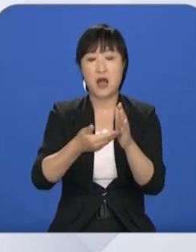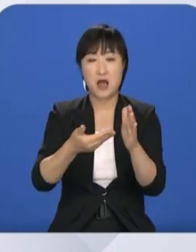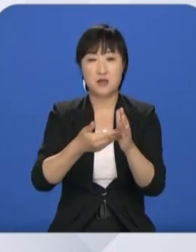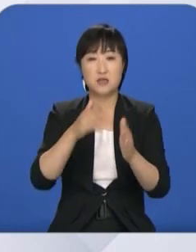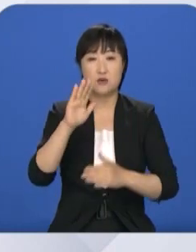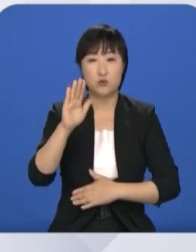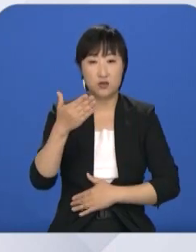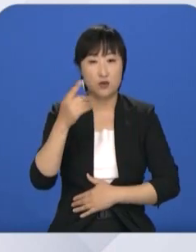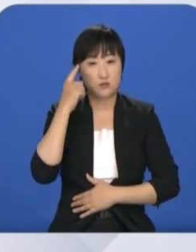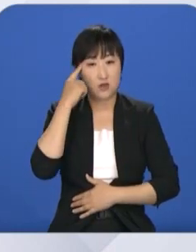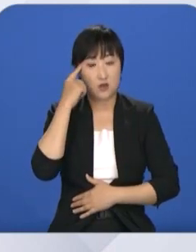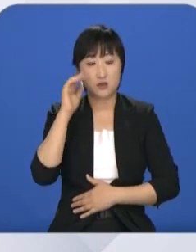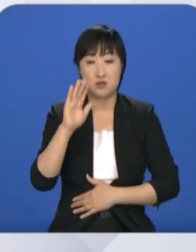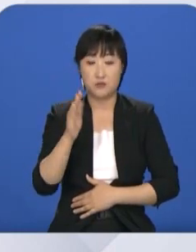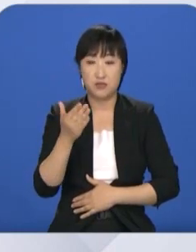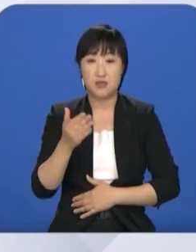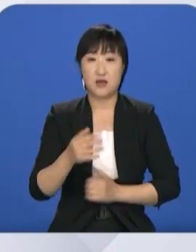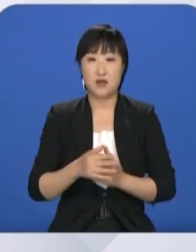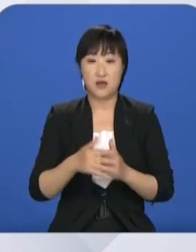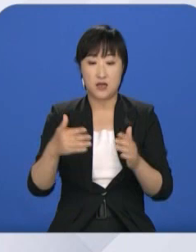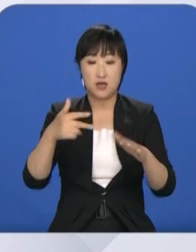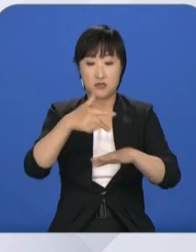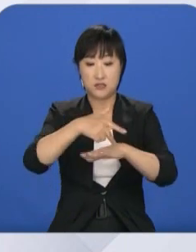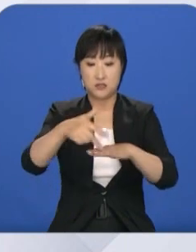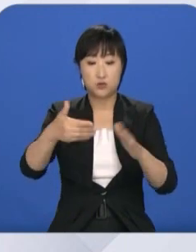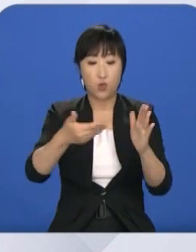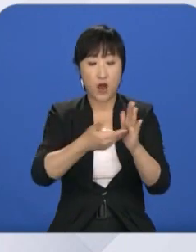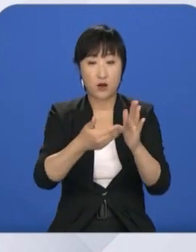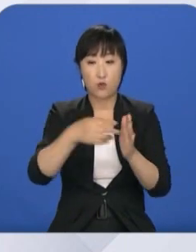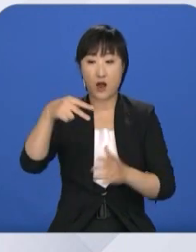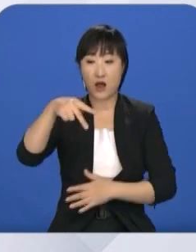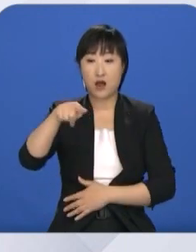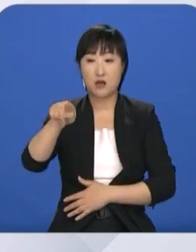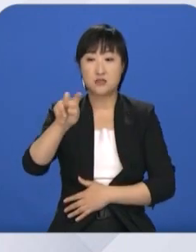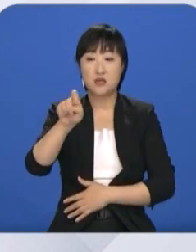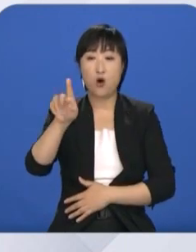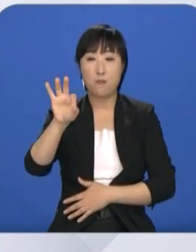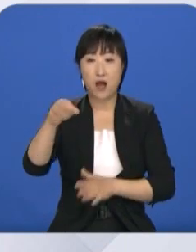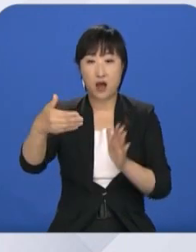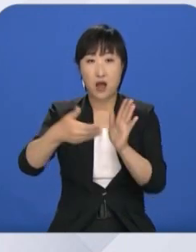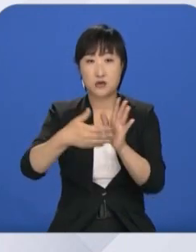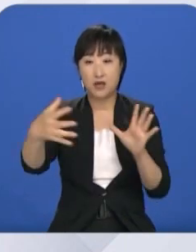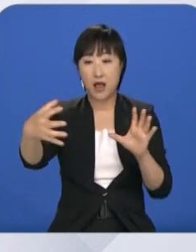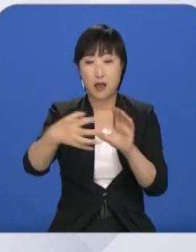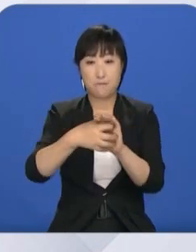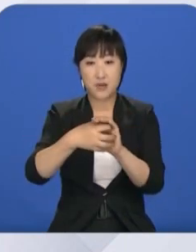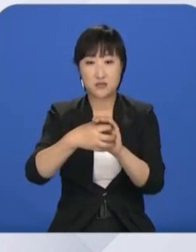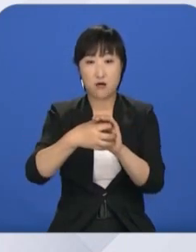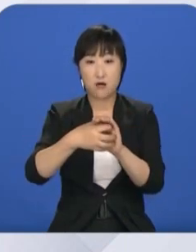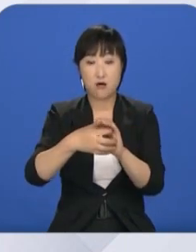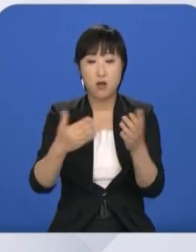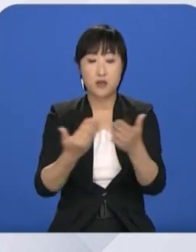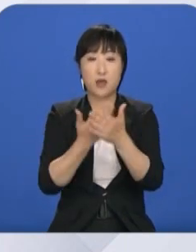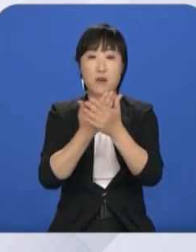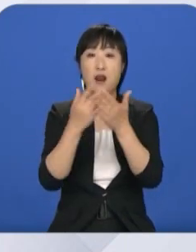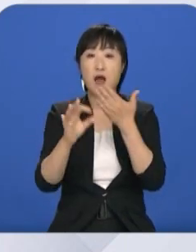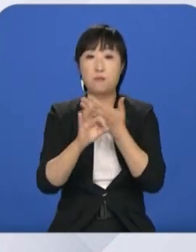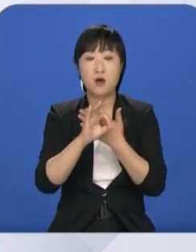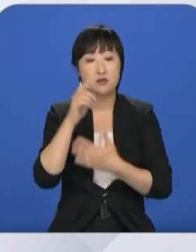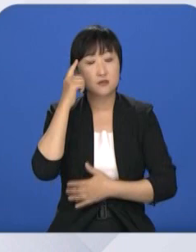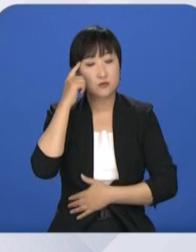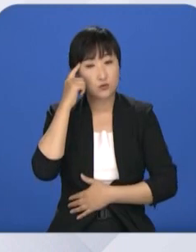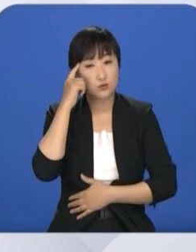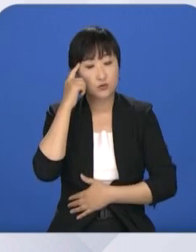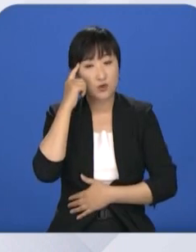한다고 생각을 합니다. 그래서 진도항과 서망항을 묶어서 개발했으면 어쩌겠느냐